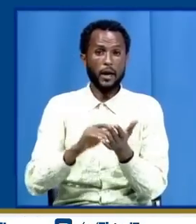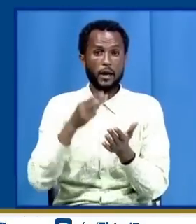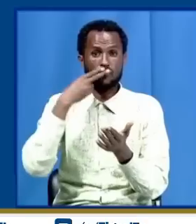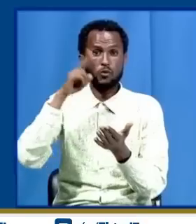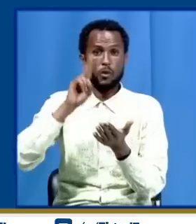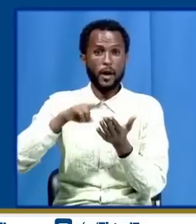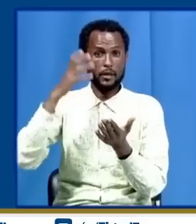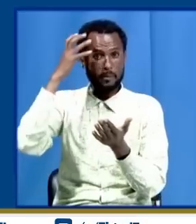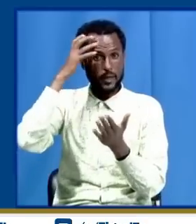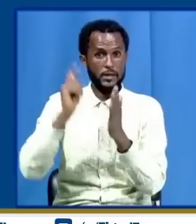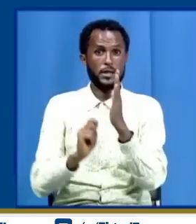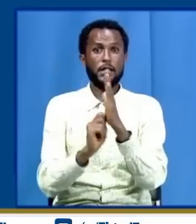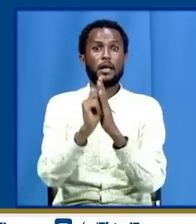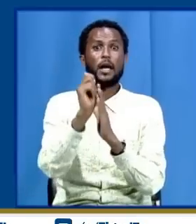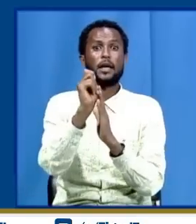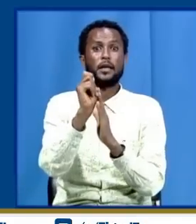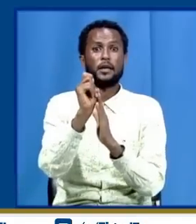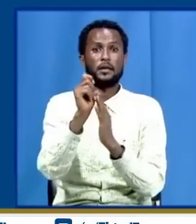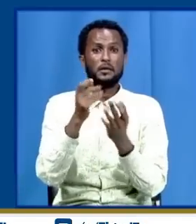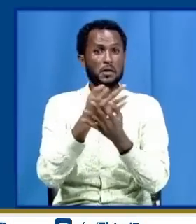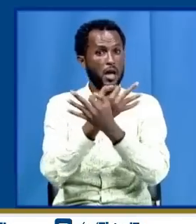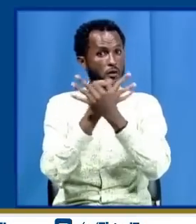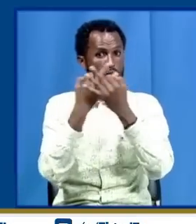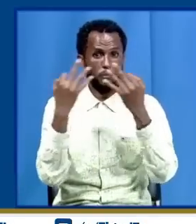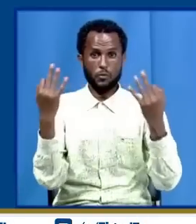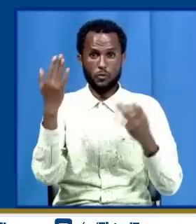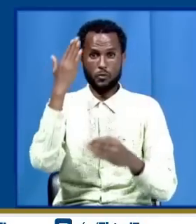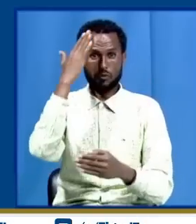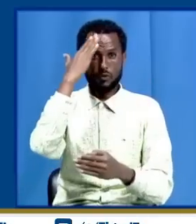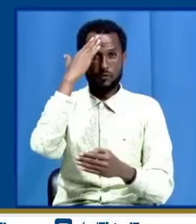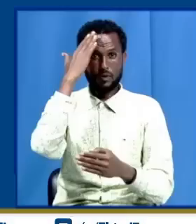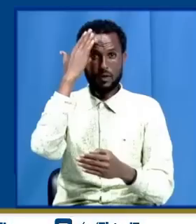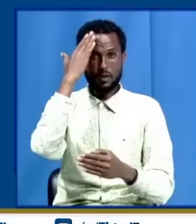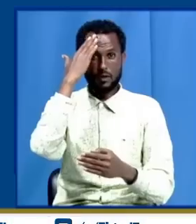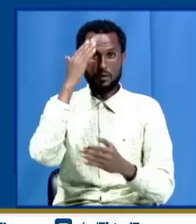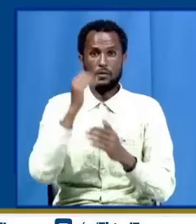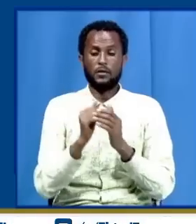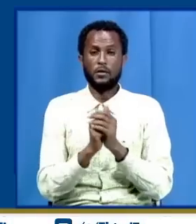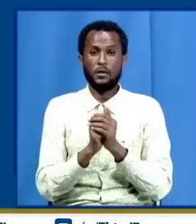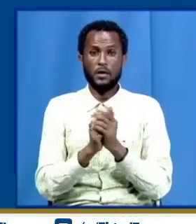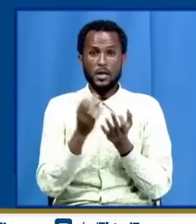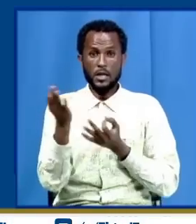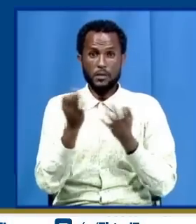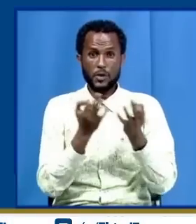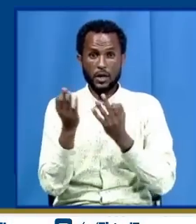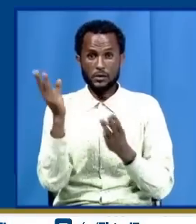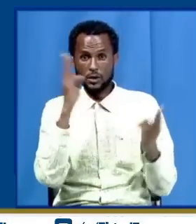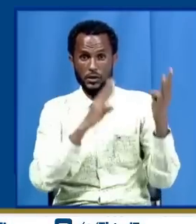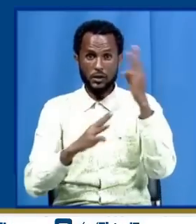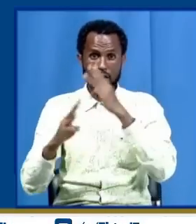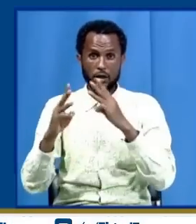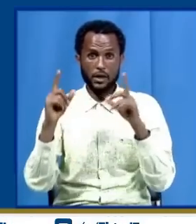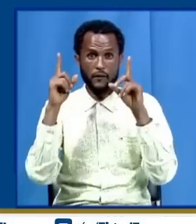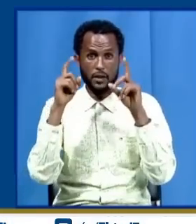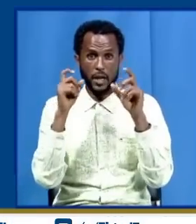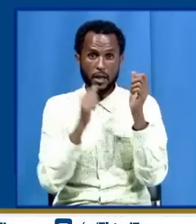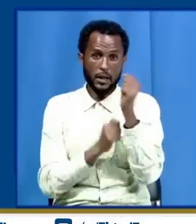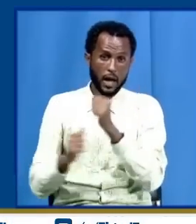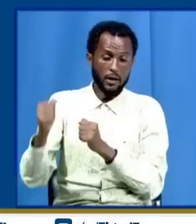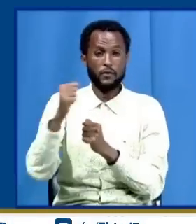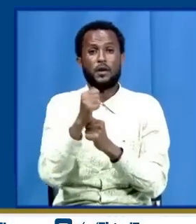كوماند منقست تقراي اسأب يقو يفلت نمقلاس وزشق قرفتناتات بدي